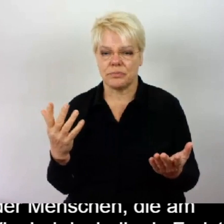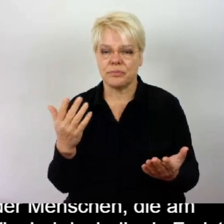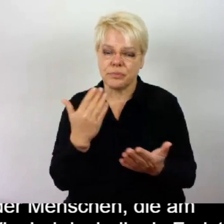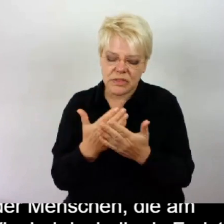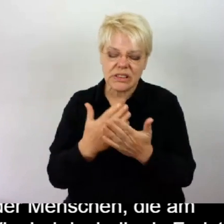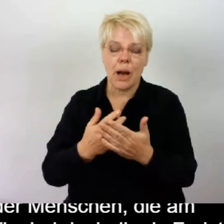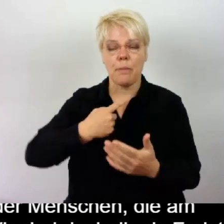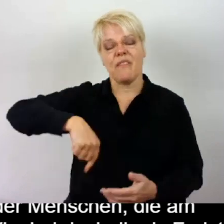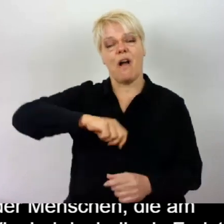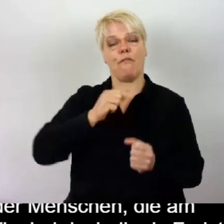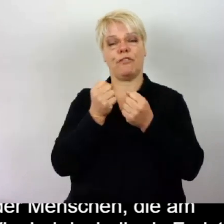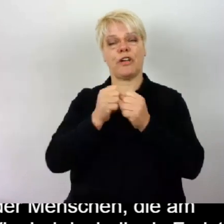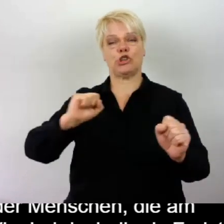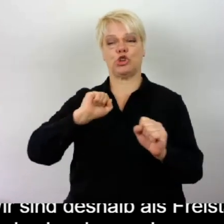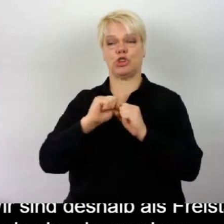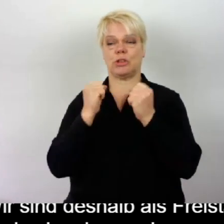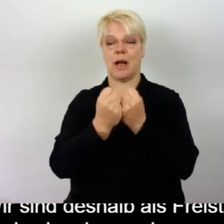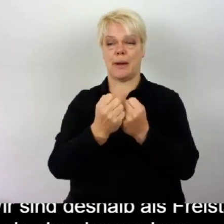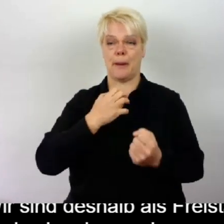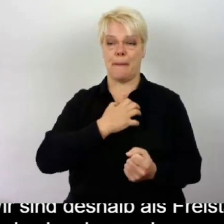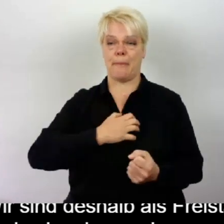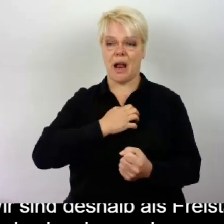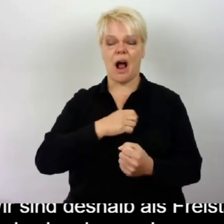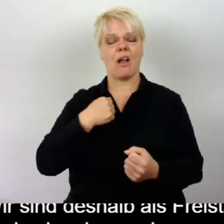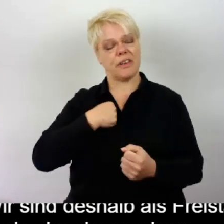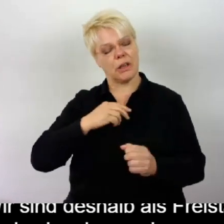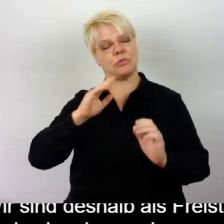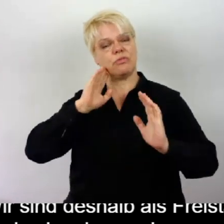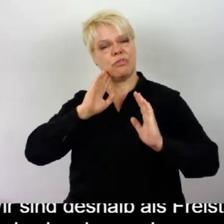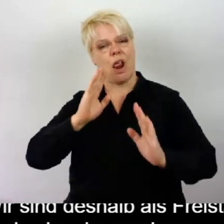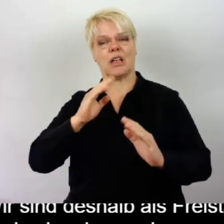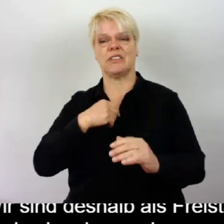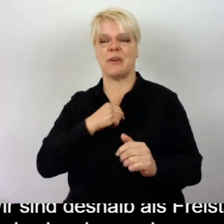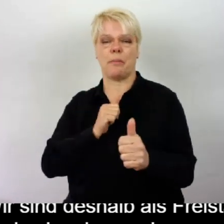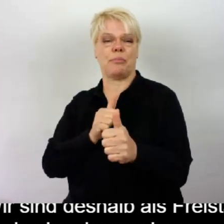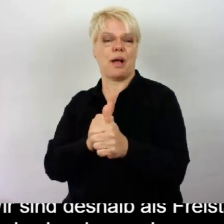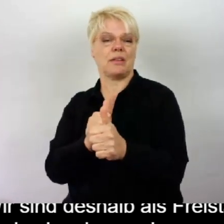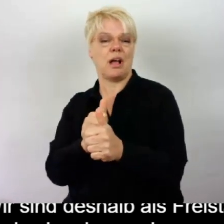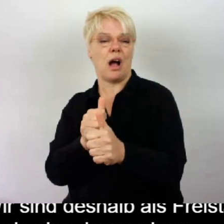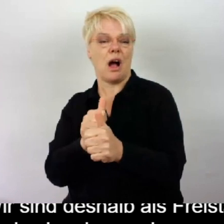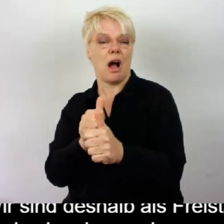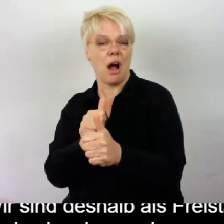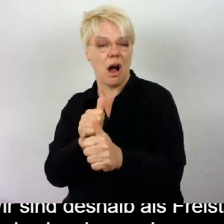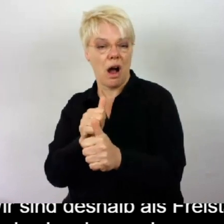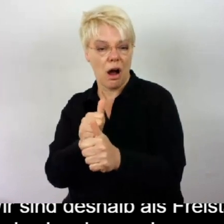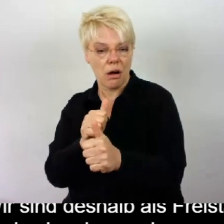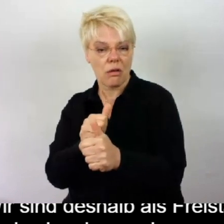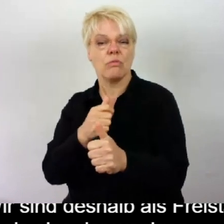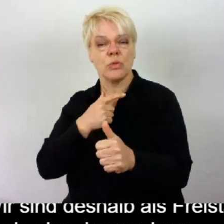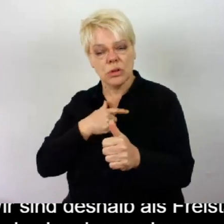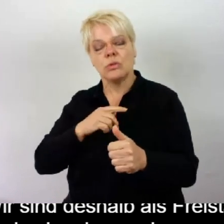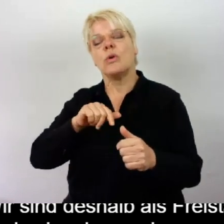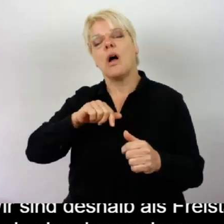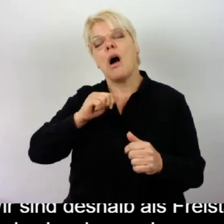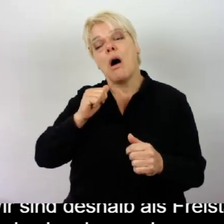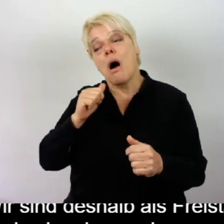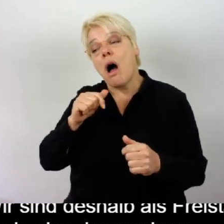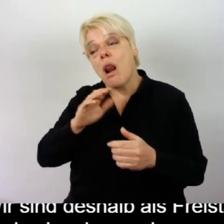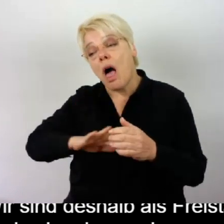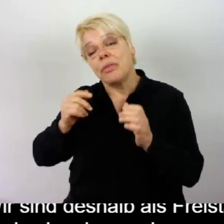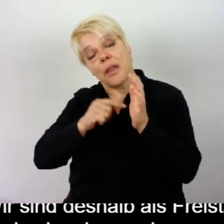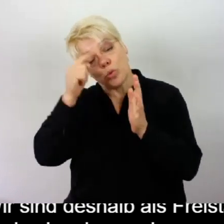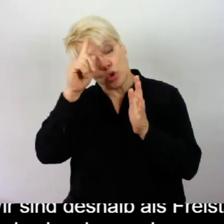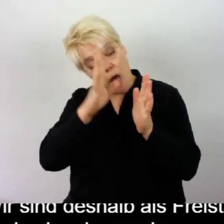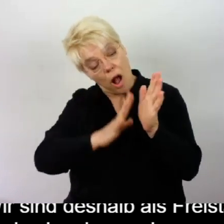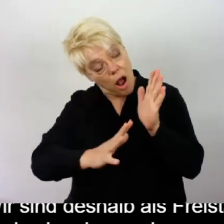Stichwort KSK. Hier hatten wir Ende April bereits diese 90 Millionen Euro beschlossen. Und dann gab es eben diese Diskussionen aus